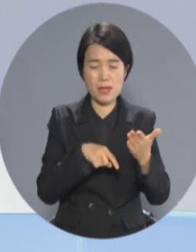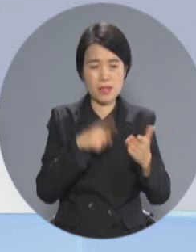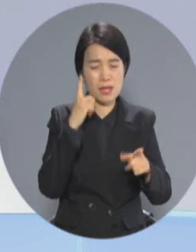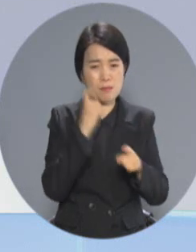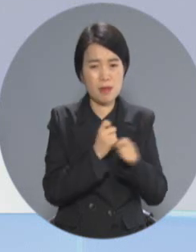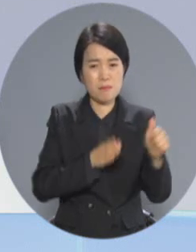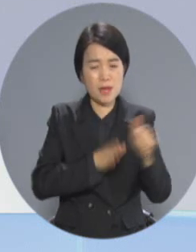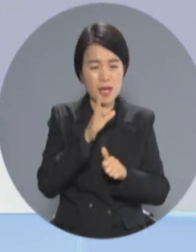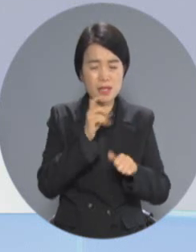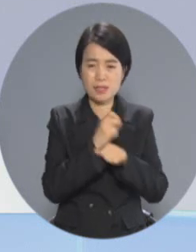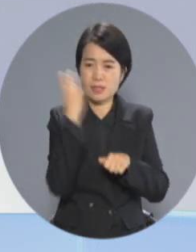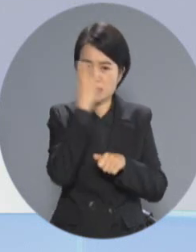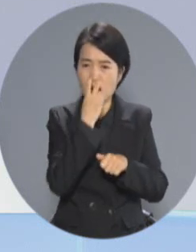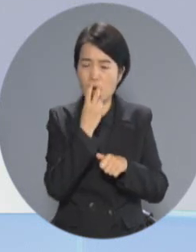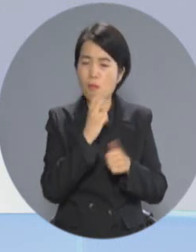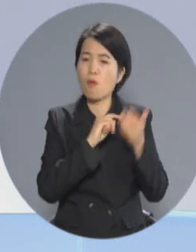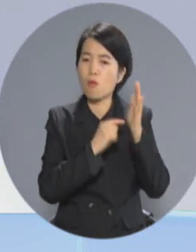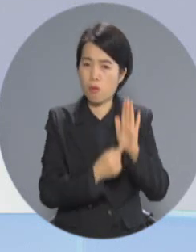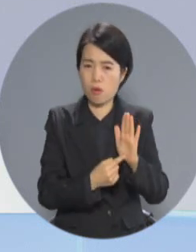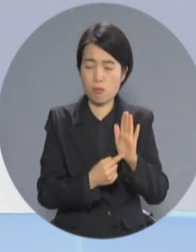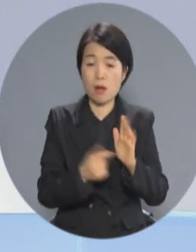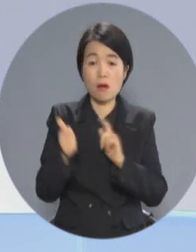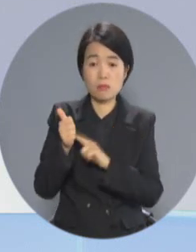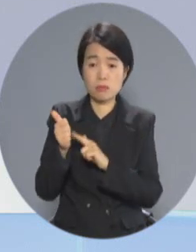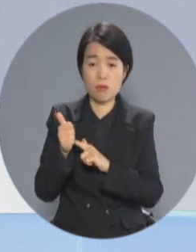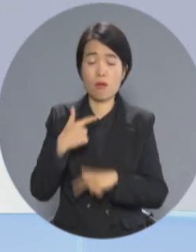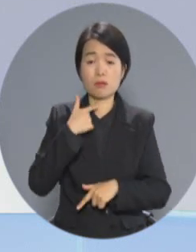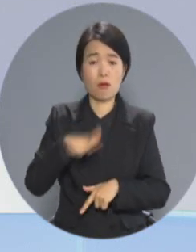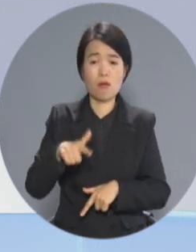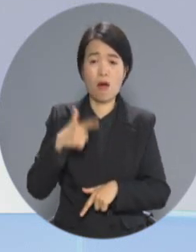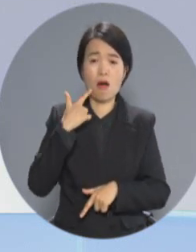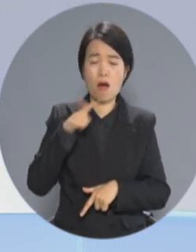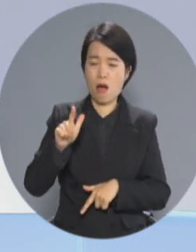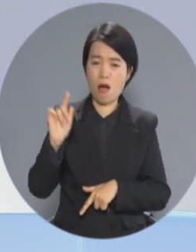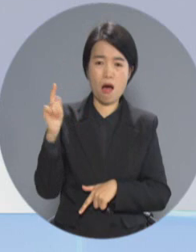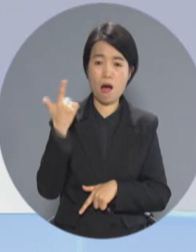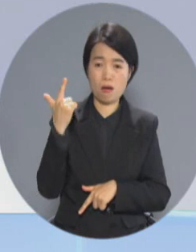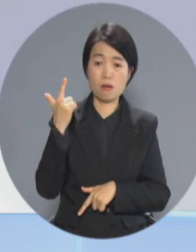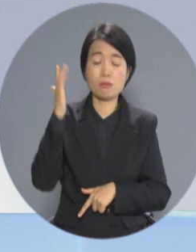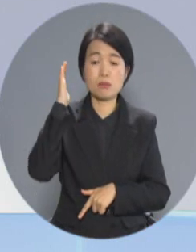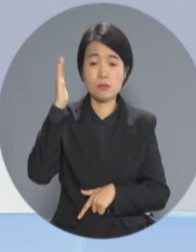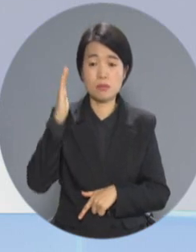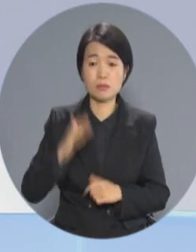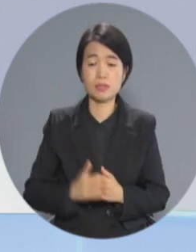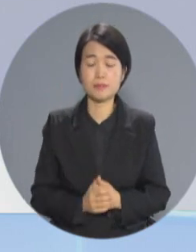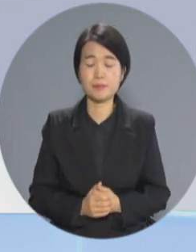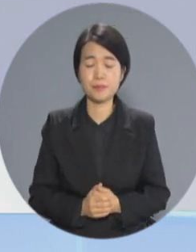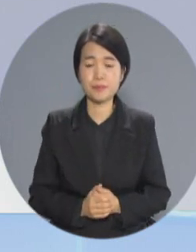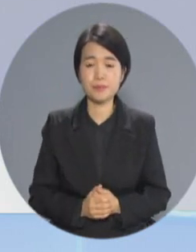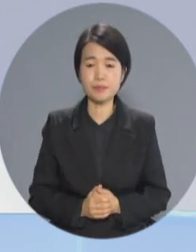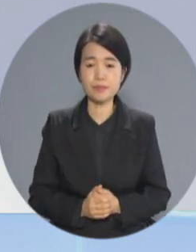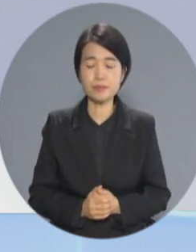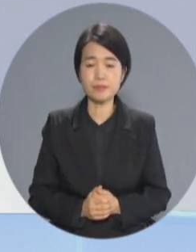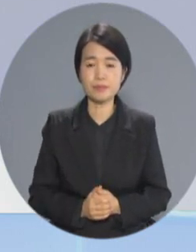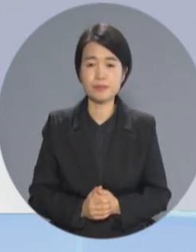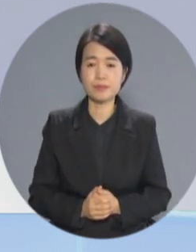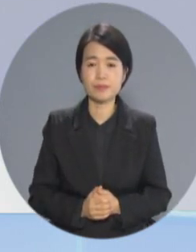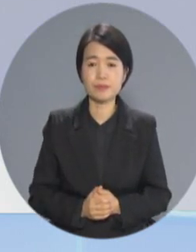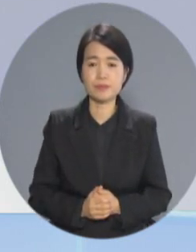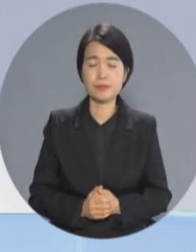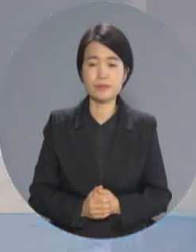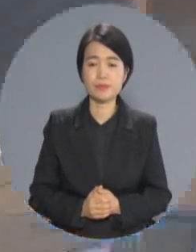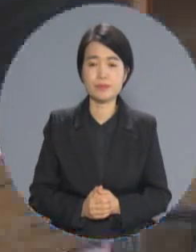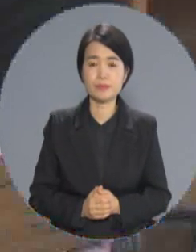행정사무감사를 벌였다는 주장이 제기됐는데 당사자는 즉각 반박하고 나섰습니다 김단비 기자입니다